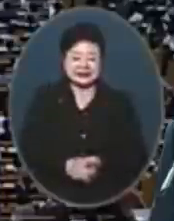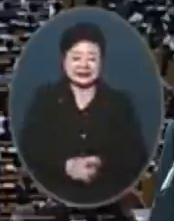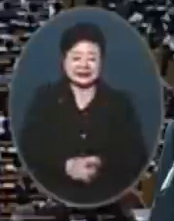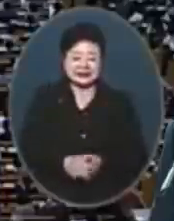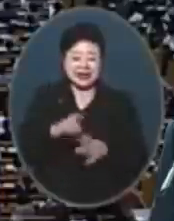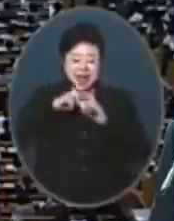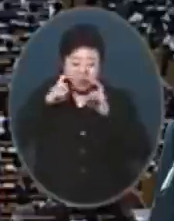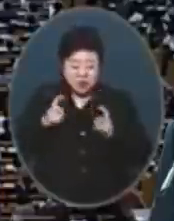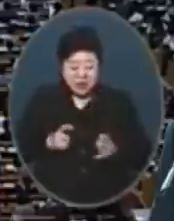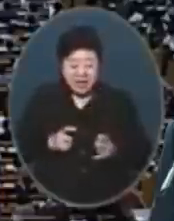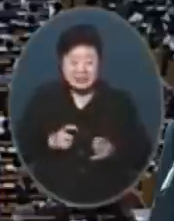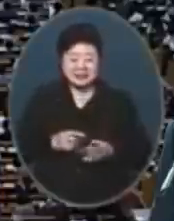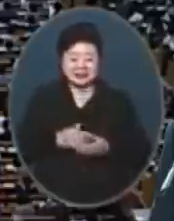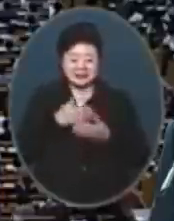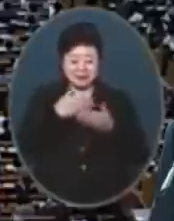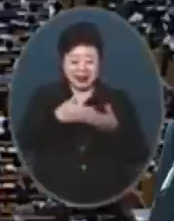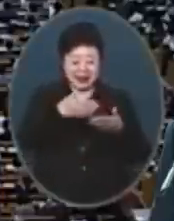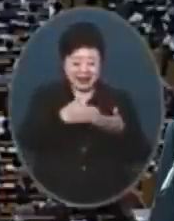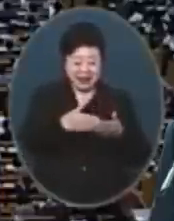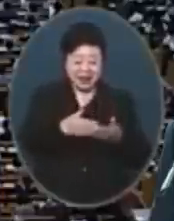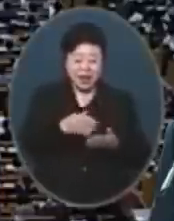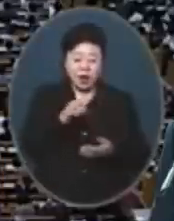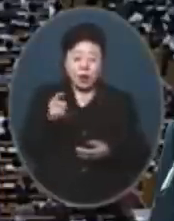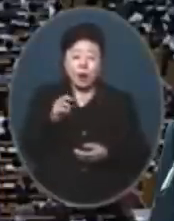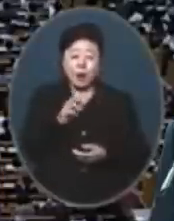불란서의 유명한 화가인 고흐가